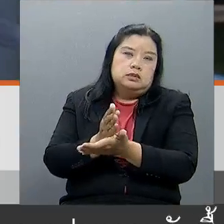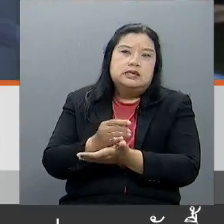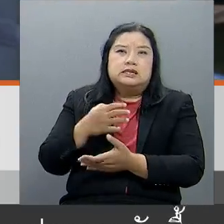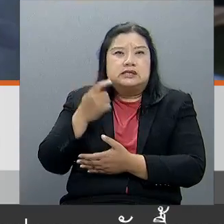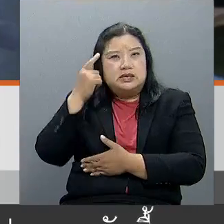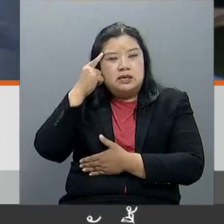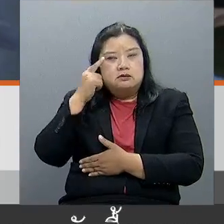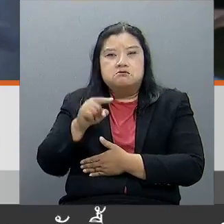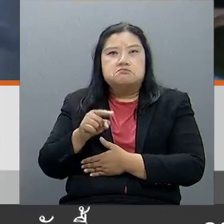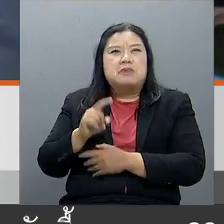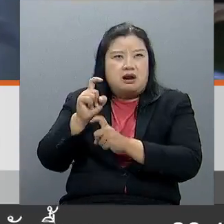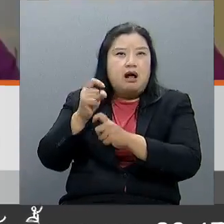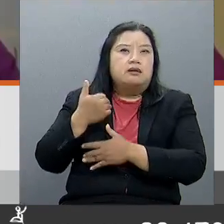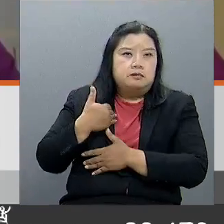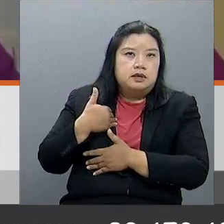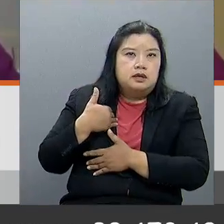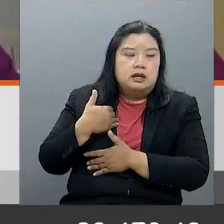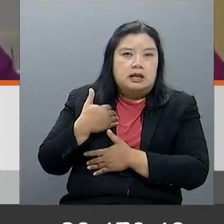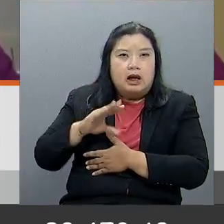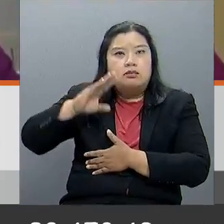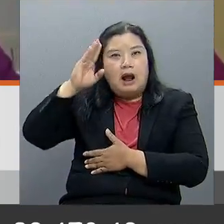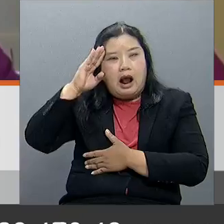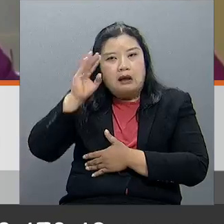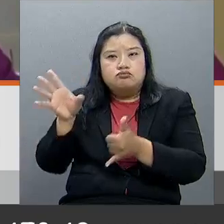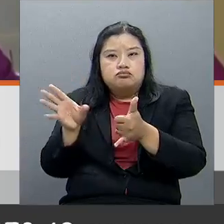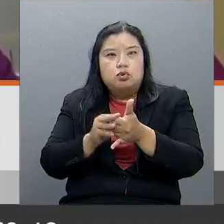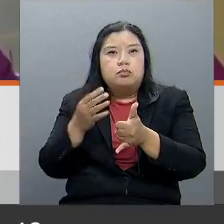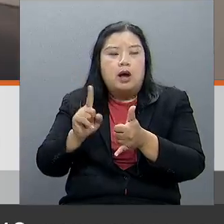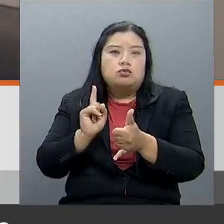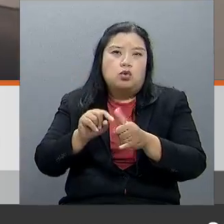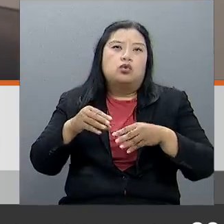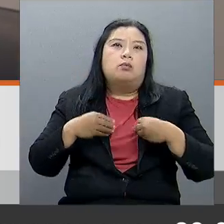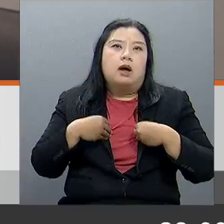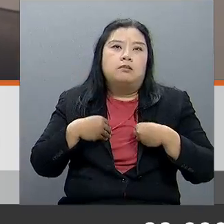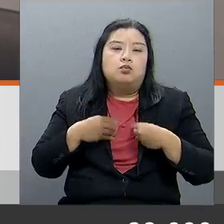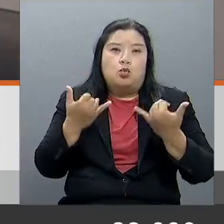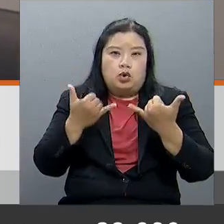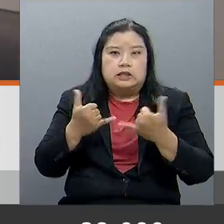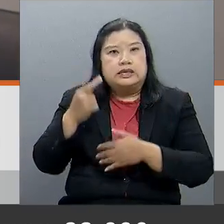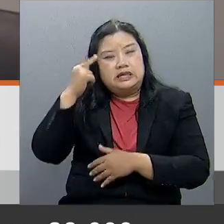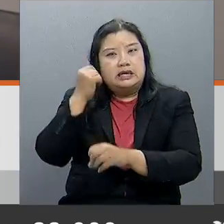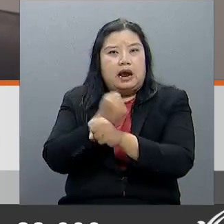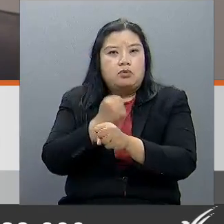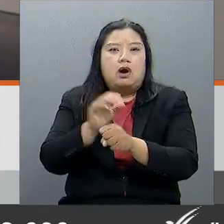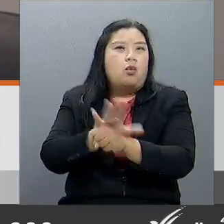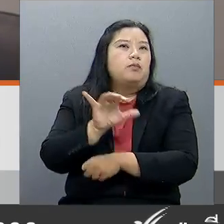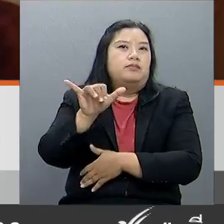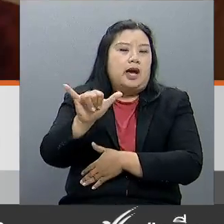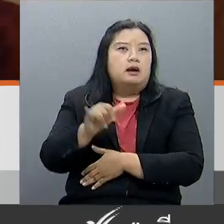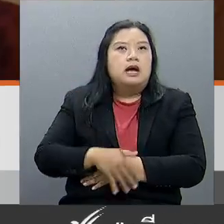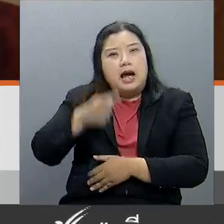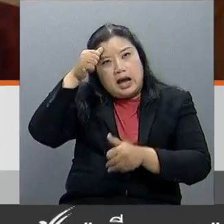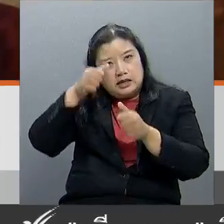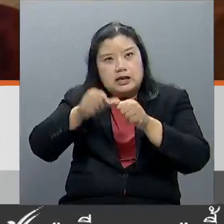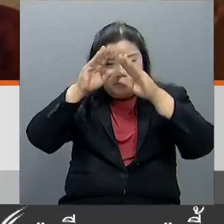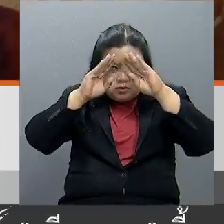ยแต่เมื่อทหารติดเชื้อกลับมาแล้วก็ต้องยอมรับสภาพว่ายังไม่มีความสมบูรณ์ในการป้องกันและถือเป็นบทเรียนที่ต้องรักษาความปลอด